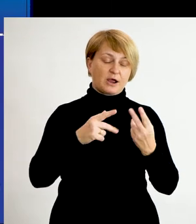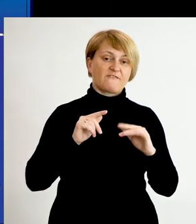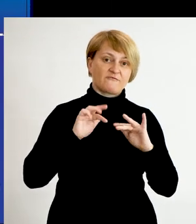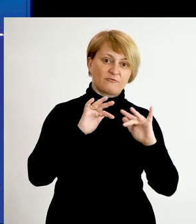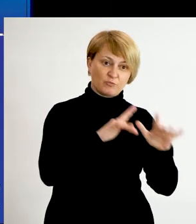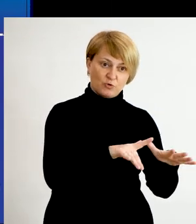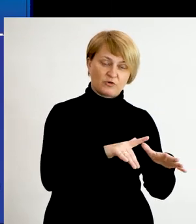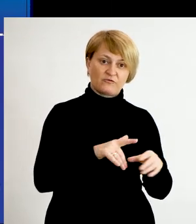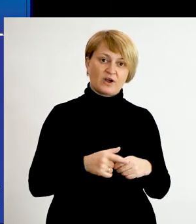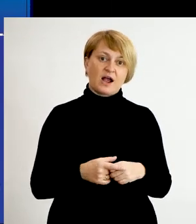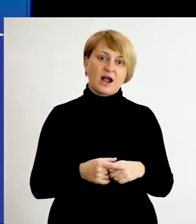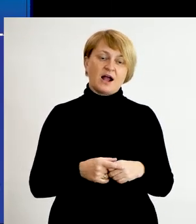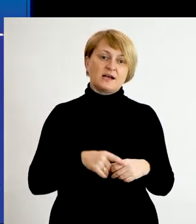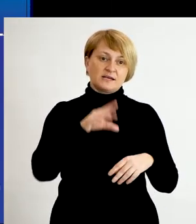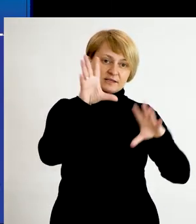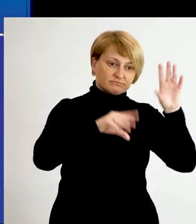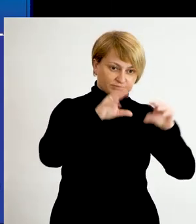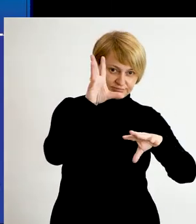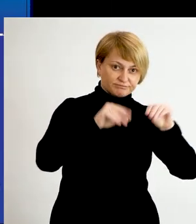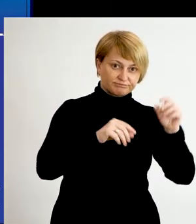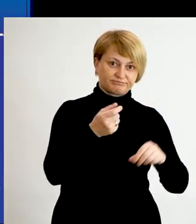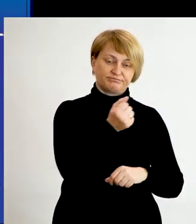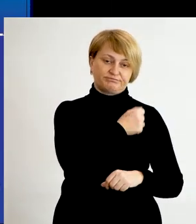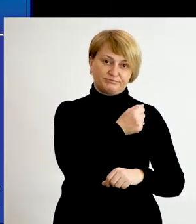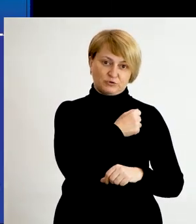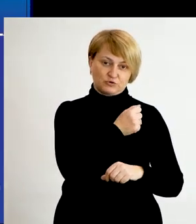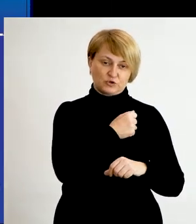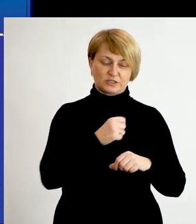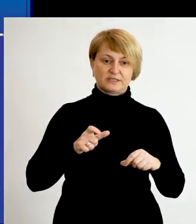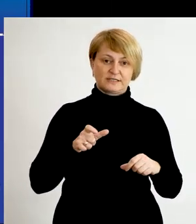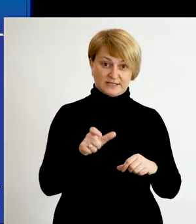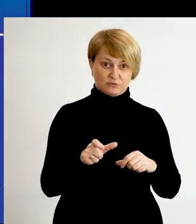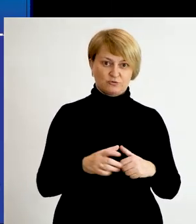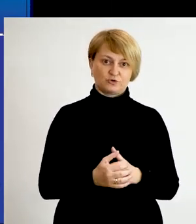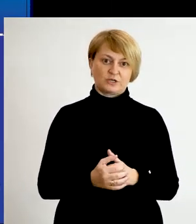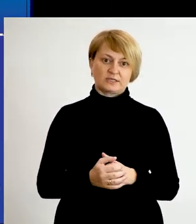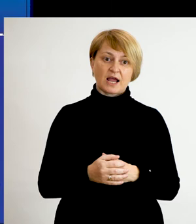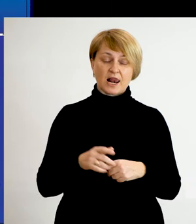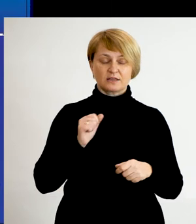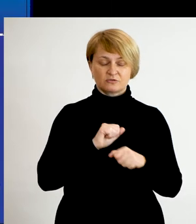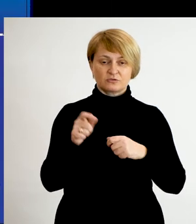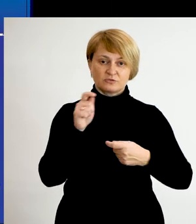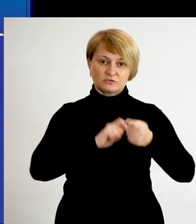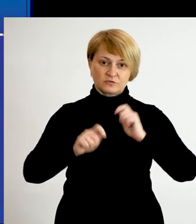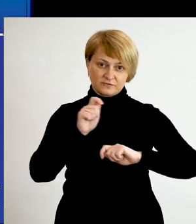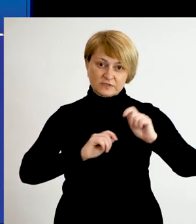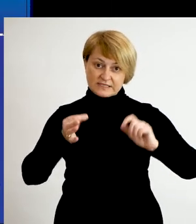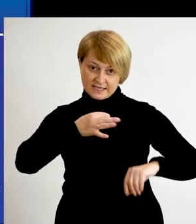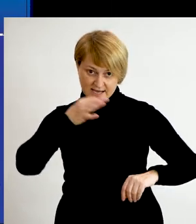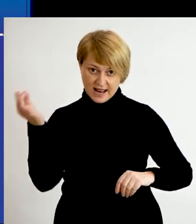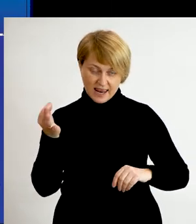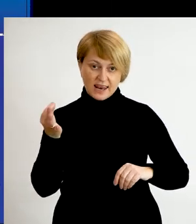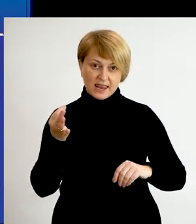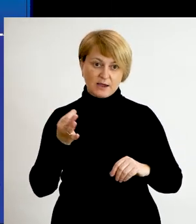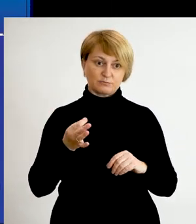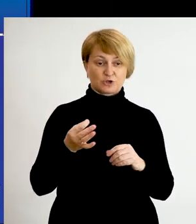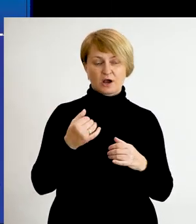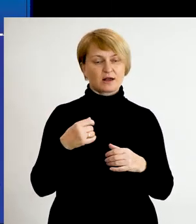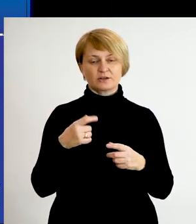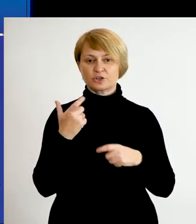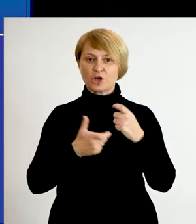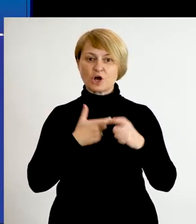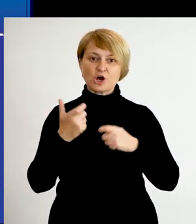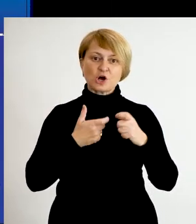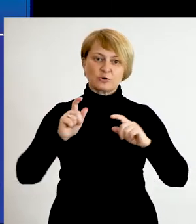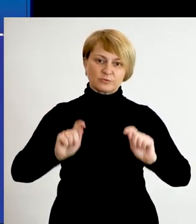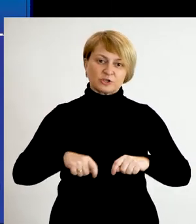wpływa na wielkość i saldo zadłużenia. Jest to rozwiązanie jednak w mojej ocenie lepsze niż